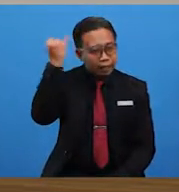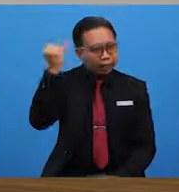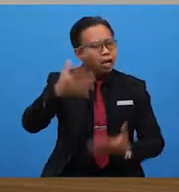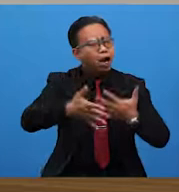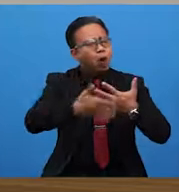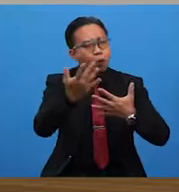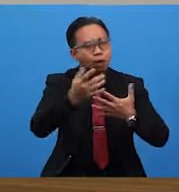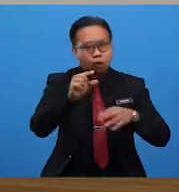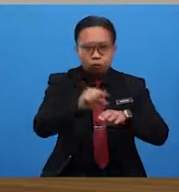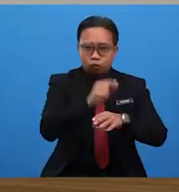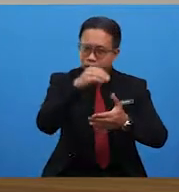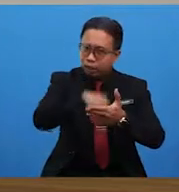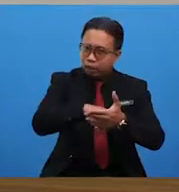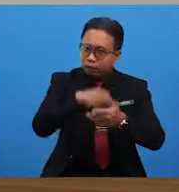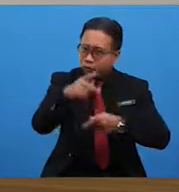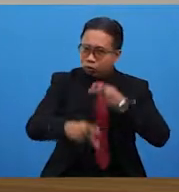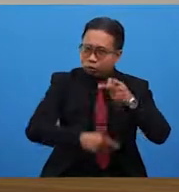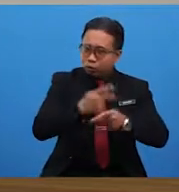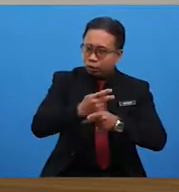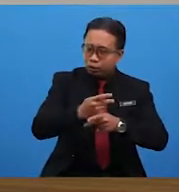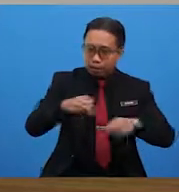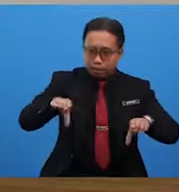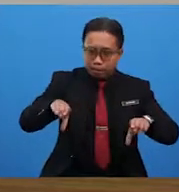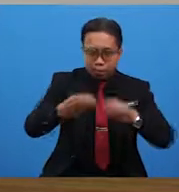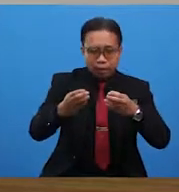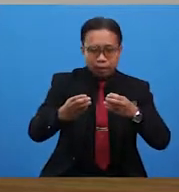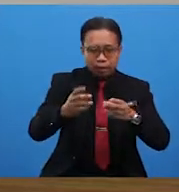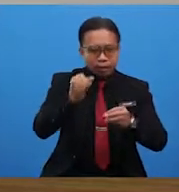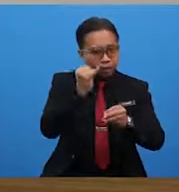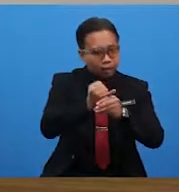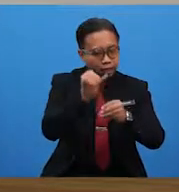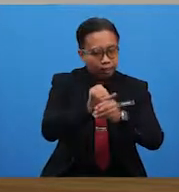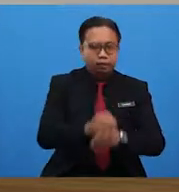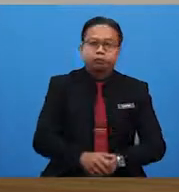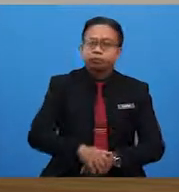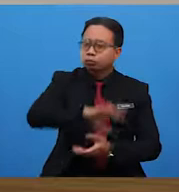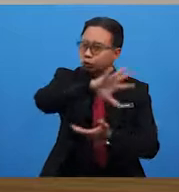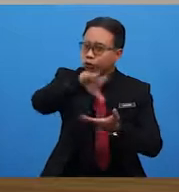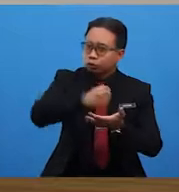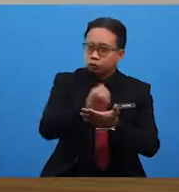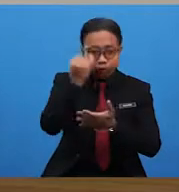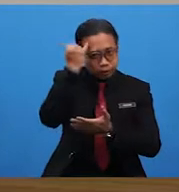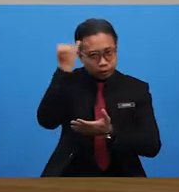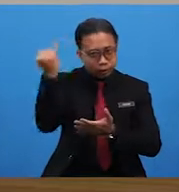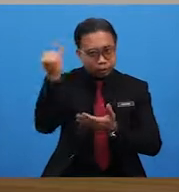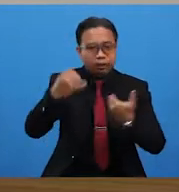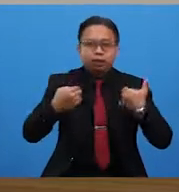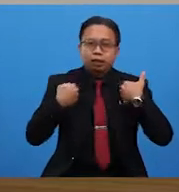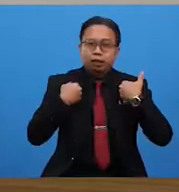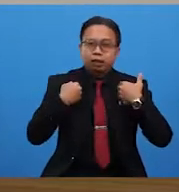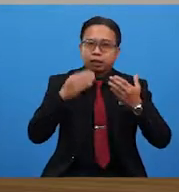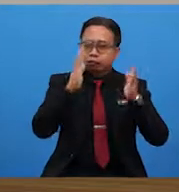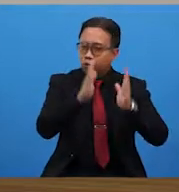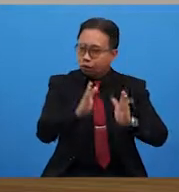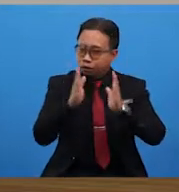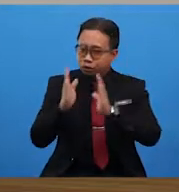yang akan digunakan dalam proses penghasilan karya semua ini merupakan sumber ID yang melibatkan perancangan